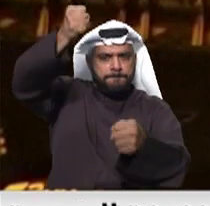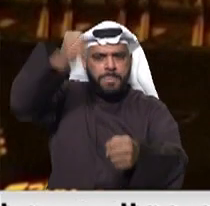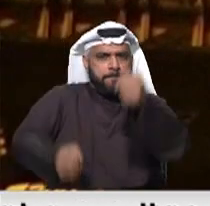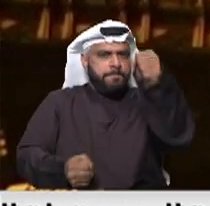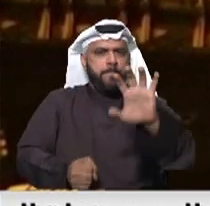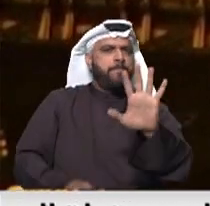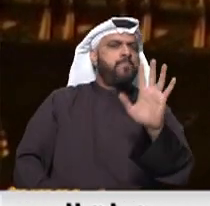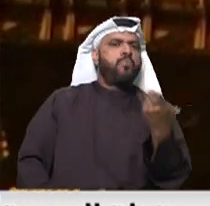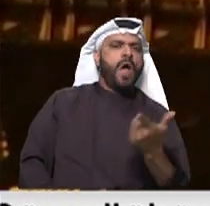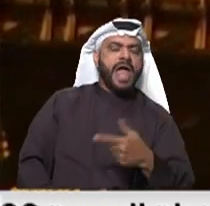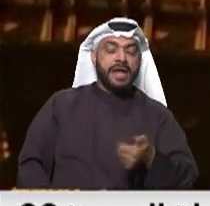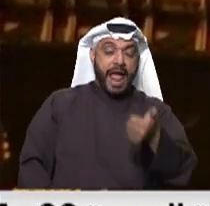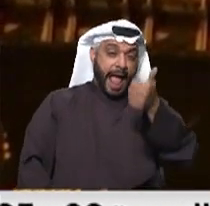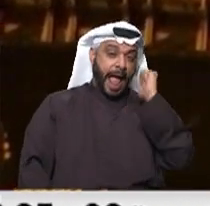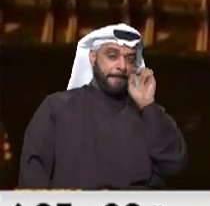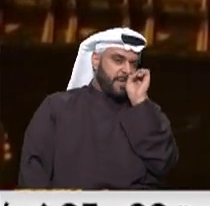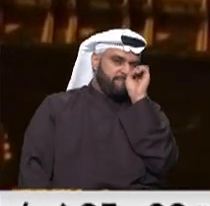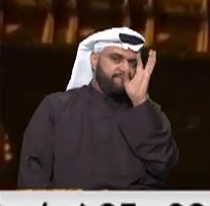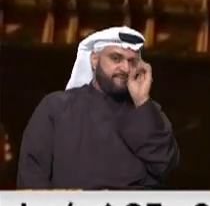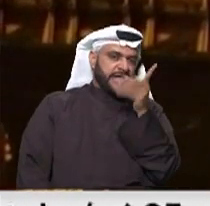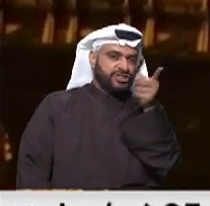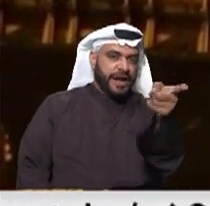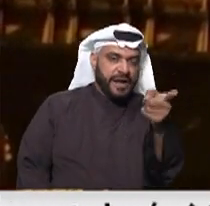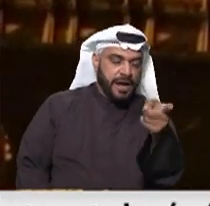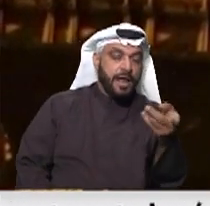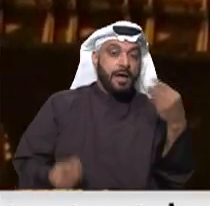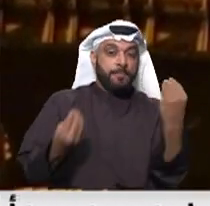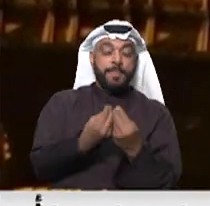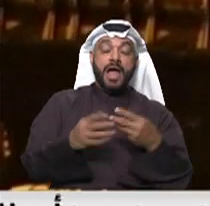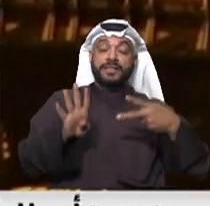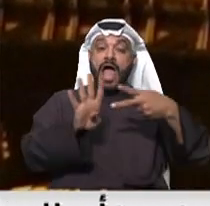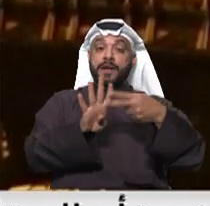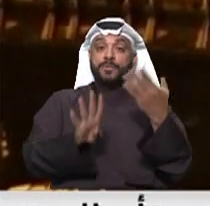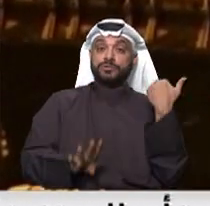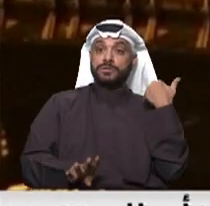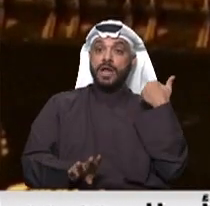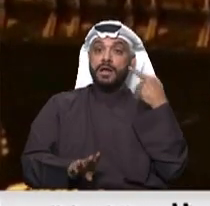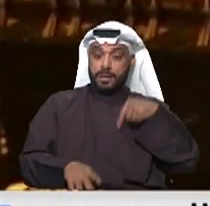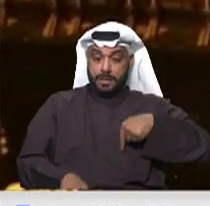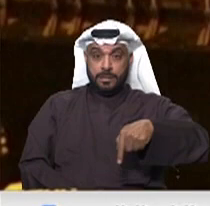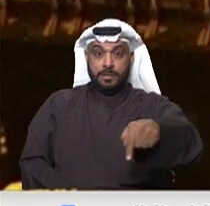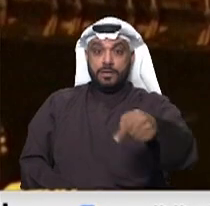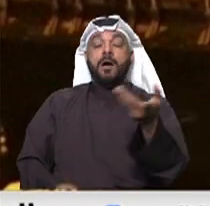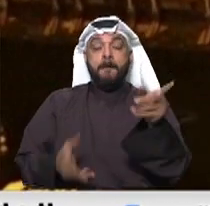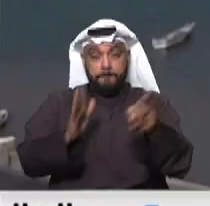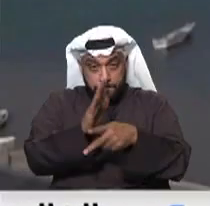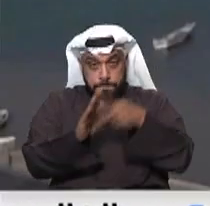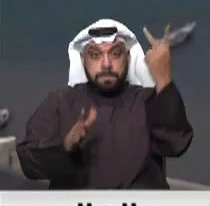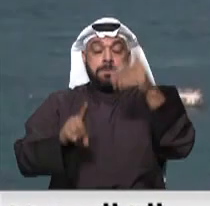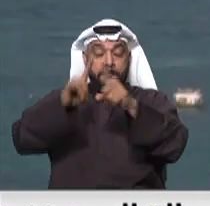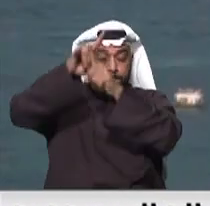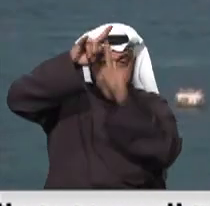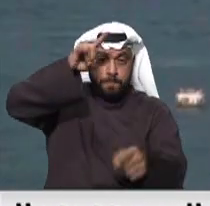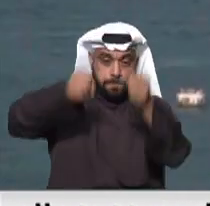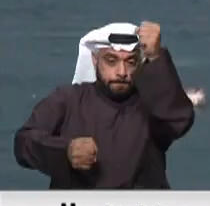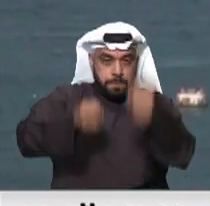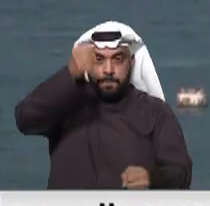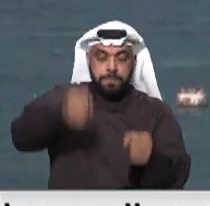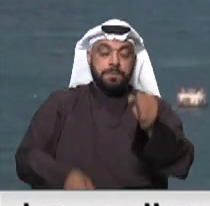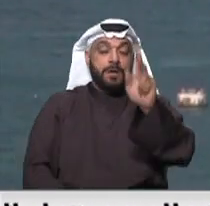للحوثيين فجر أمس، وذلك بعد مضي 24 ساعة على غارات مشتركة في